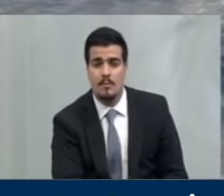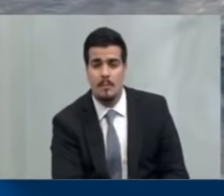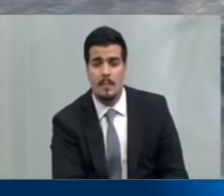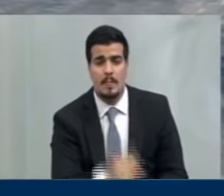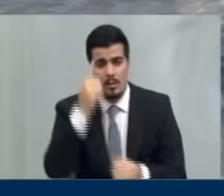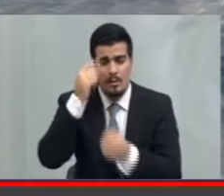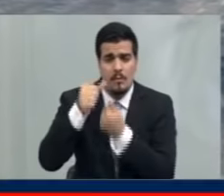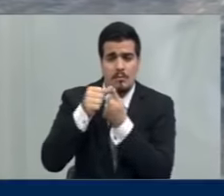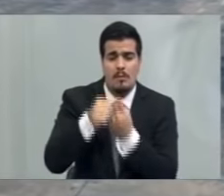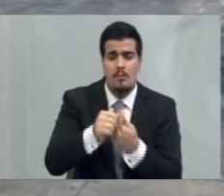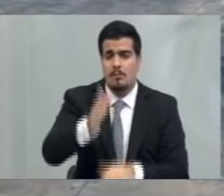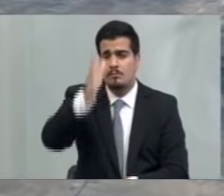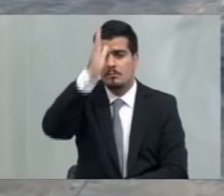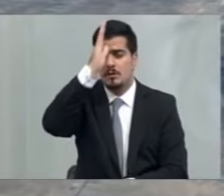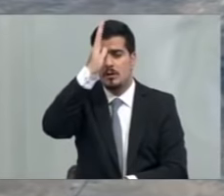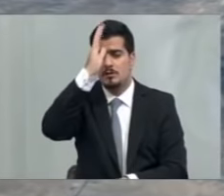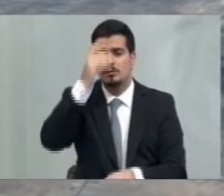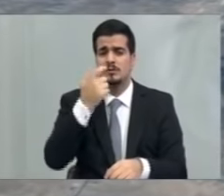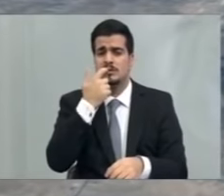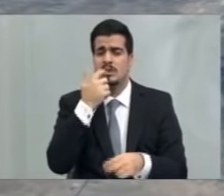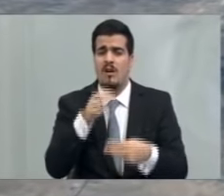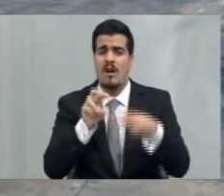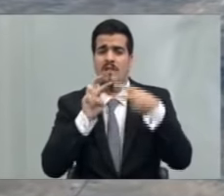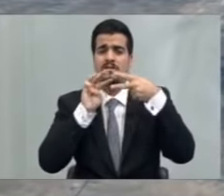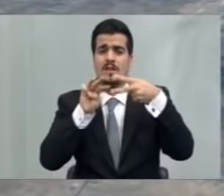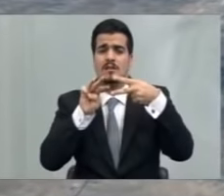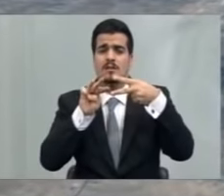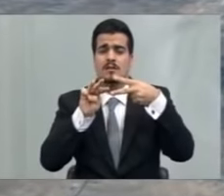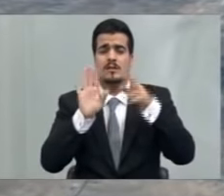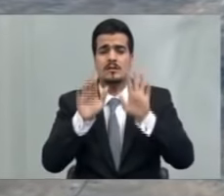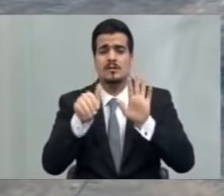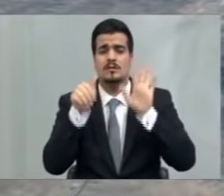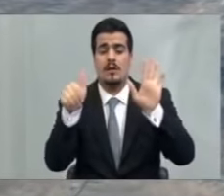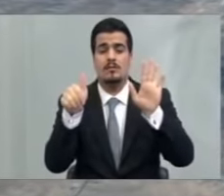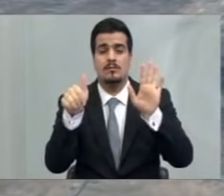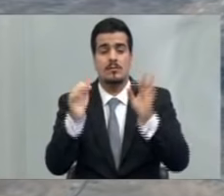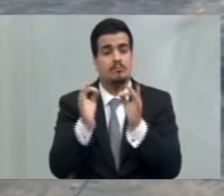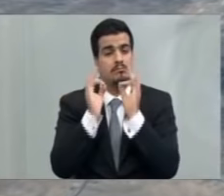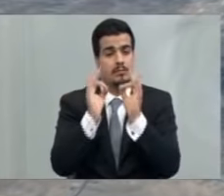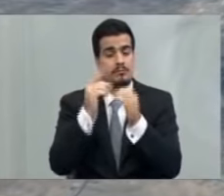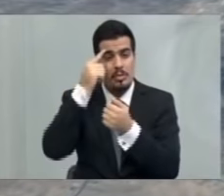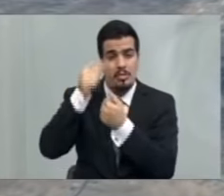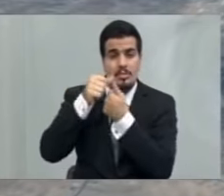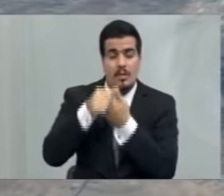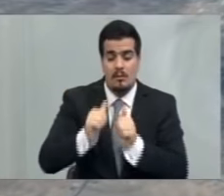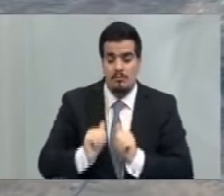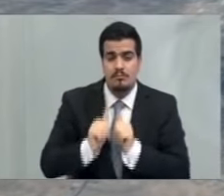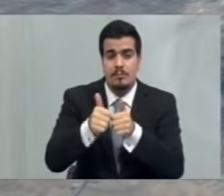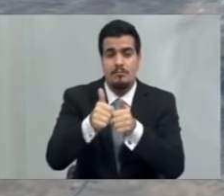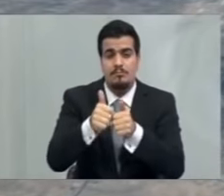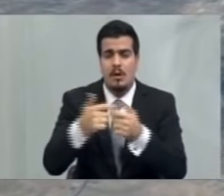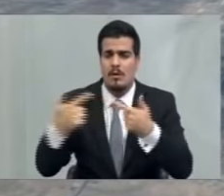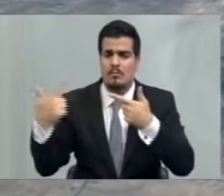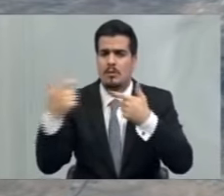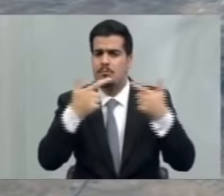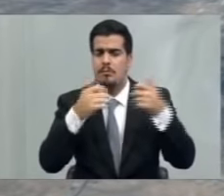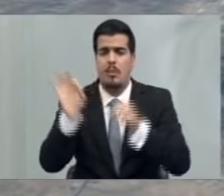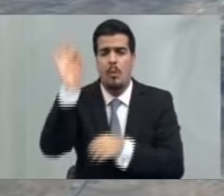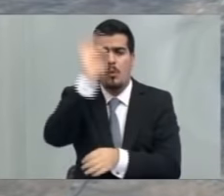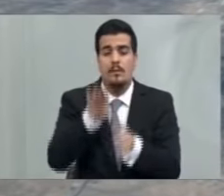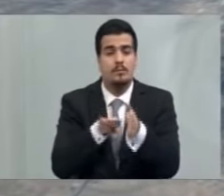يستذكر العراقيون 17 من تشرين الأول من عام 2016 ذكرى انطلاق معركة استعادة مدينة